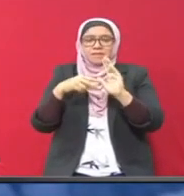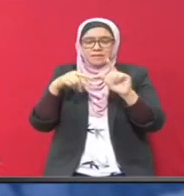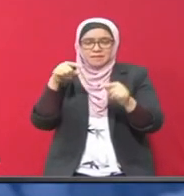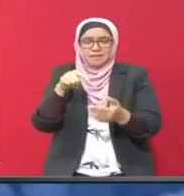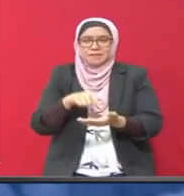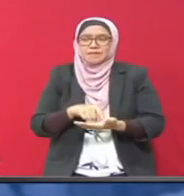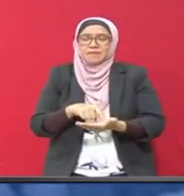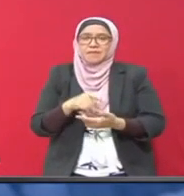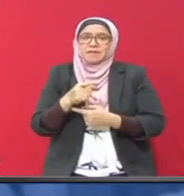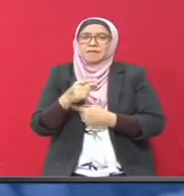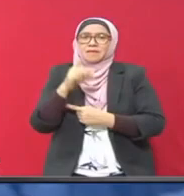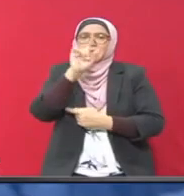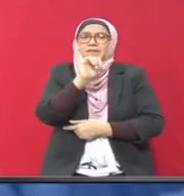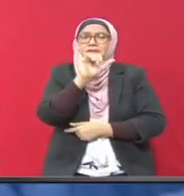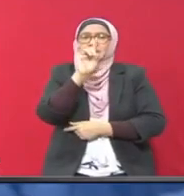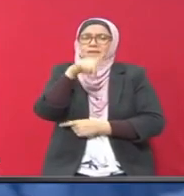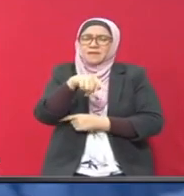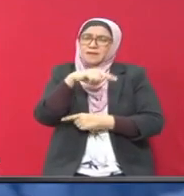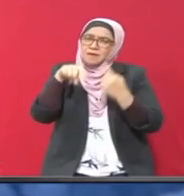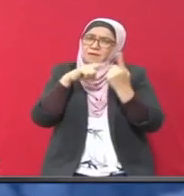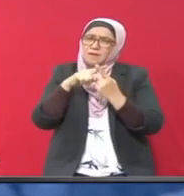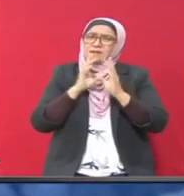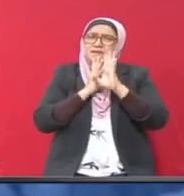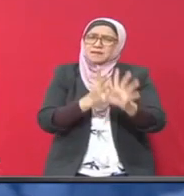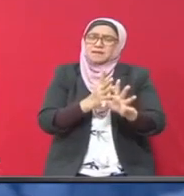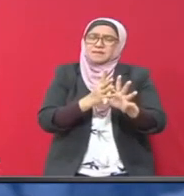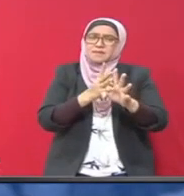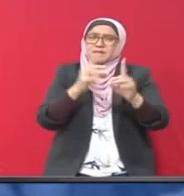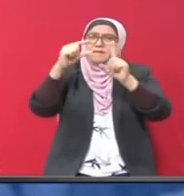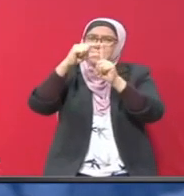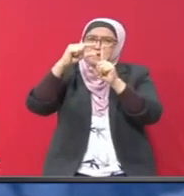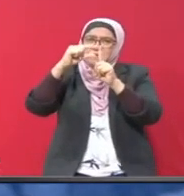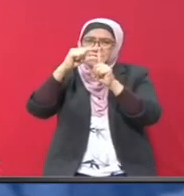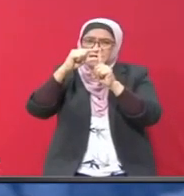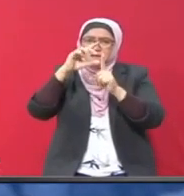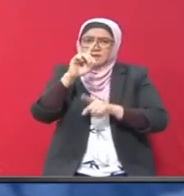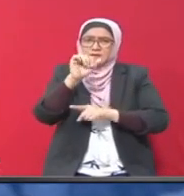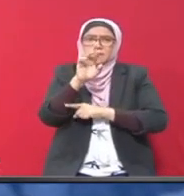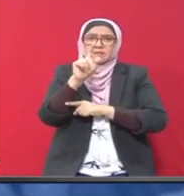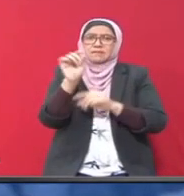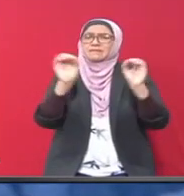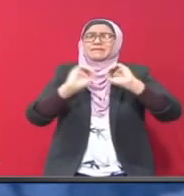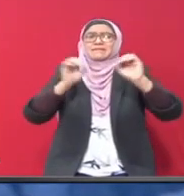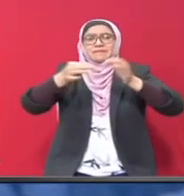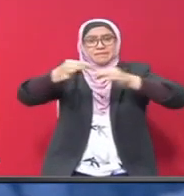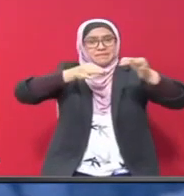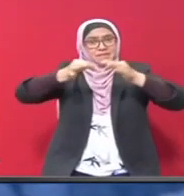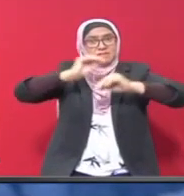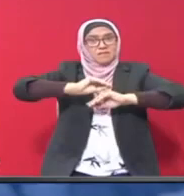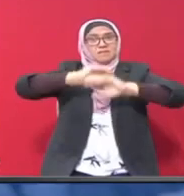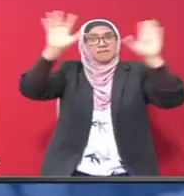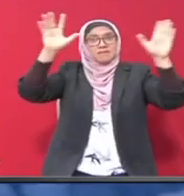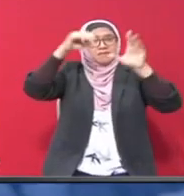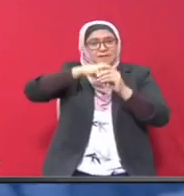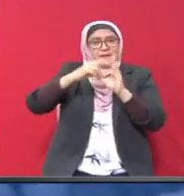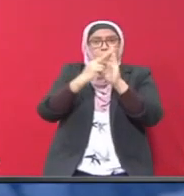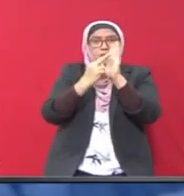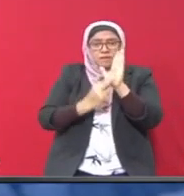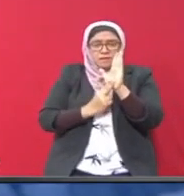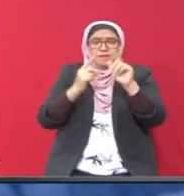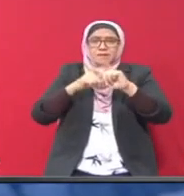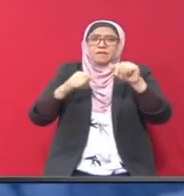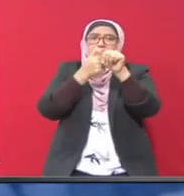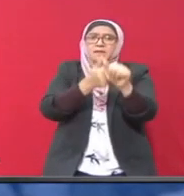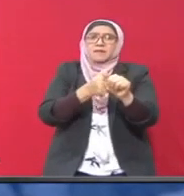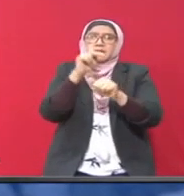apabila menyebut pekataan darurat tidak ada tafsiran yang jelas di dalam pelembagaan tetapi berdasarkan kepada kiske yang